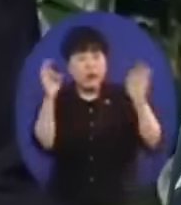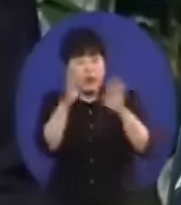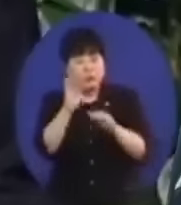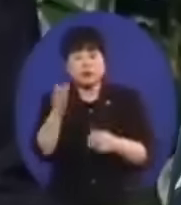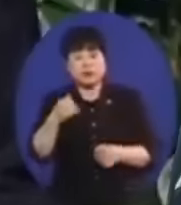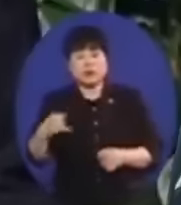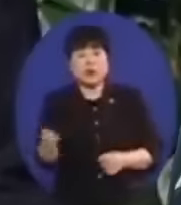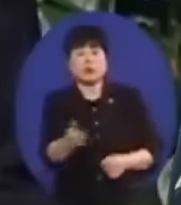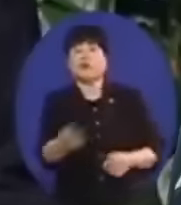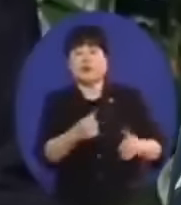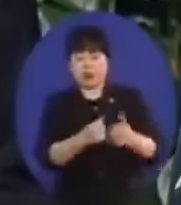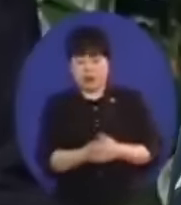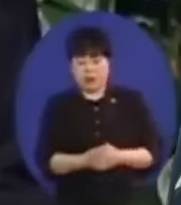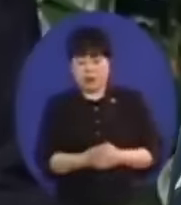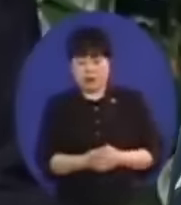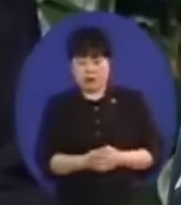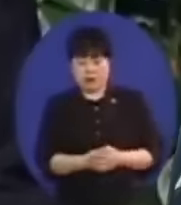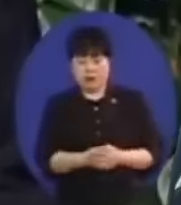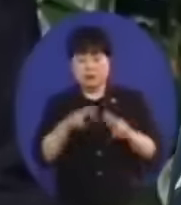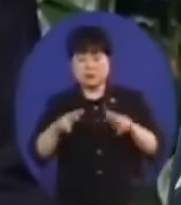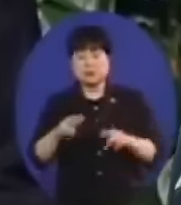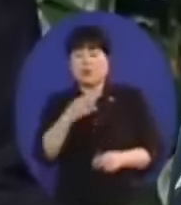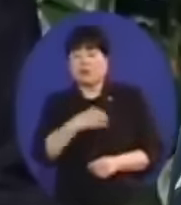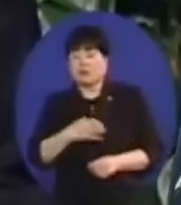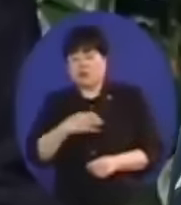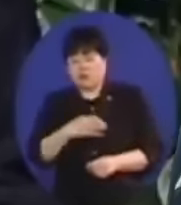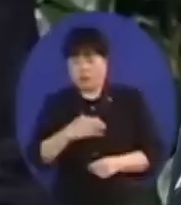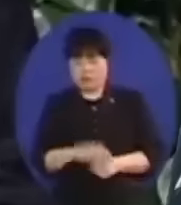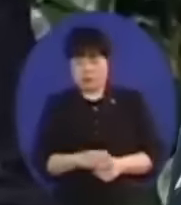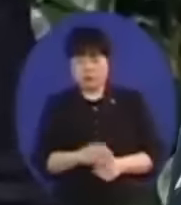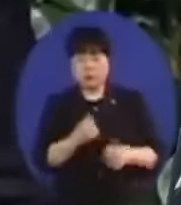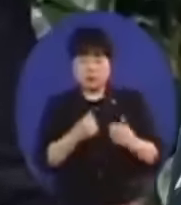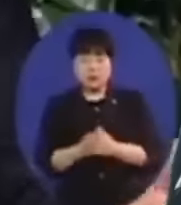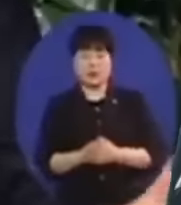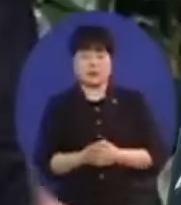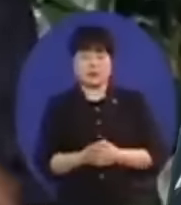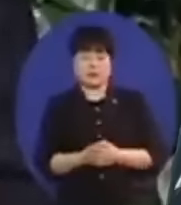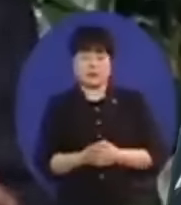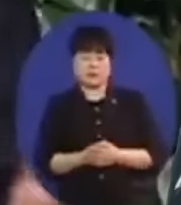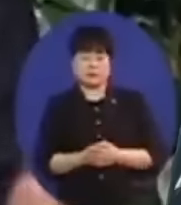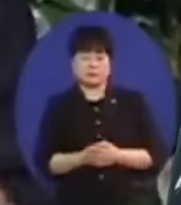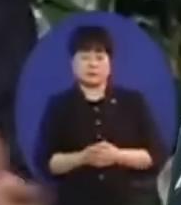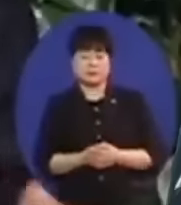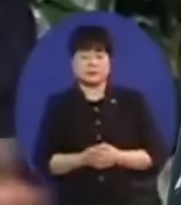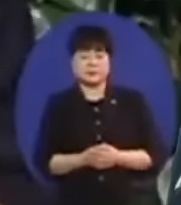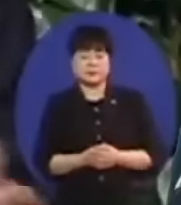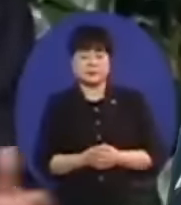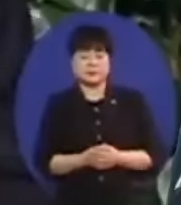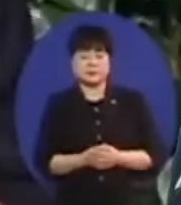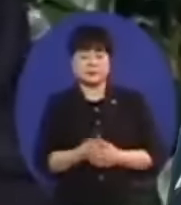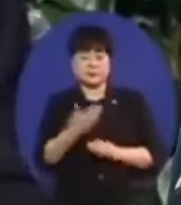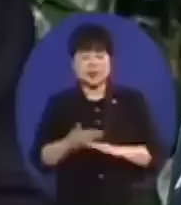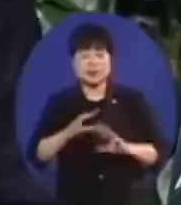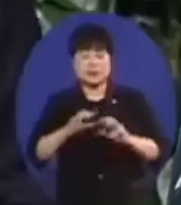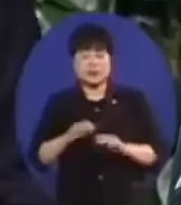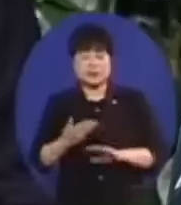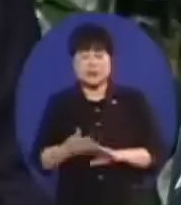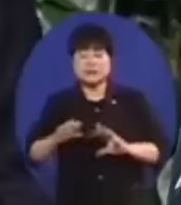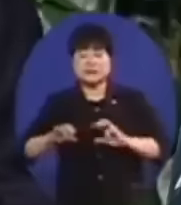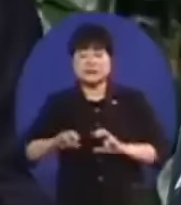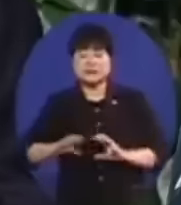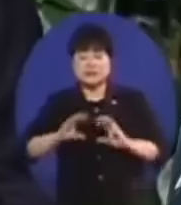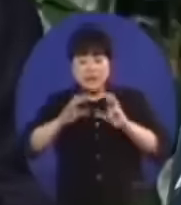것입니다. 자식을 적게 낳아서. 그래서 자꾸 외부에서